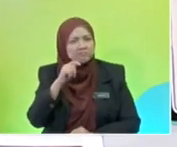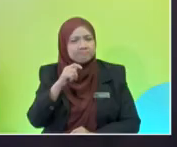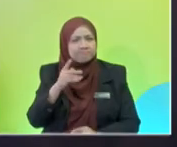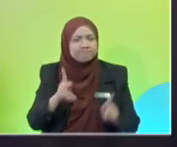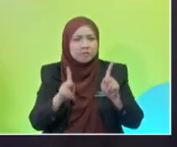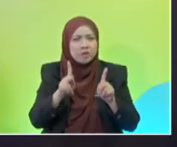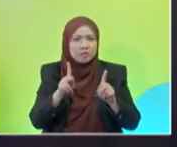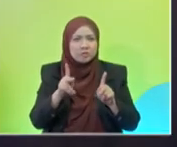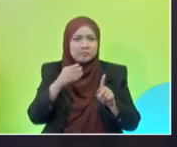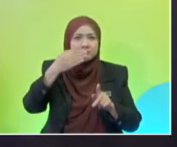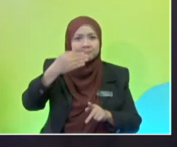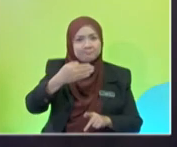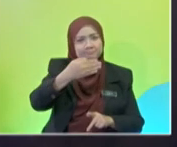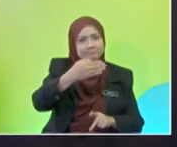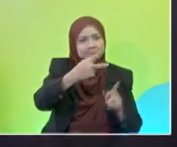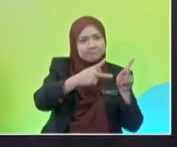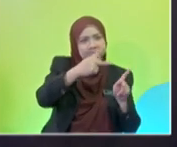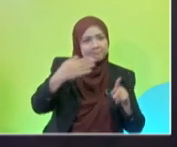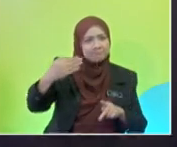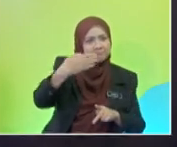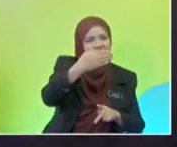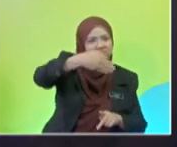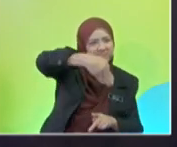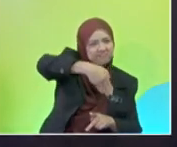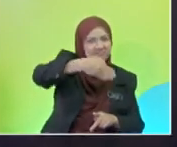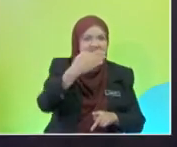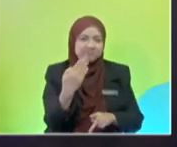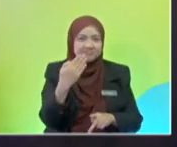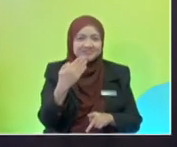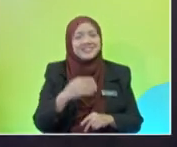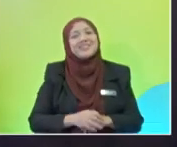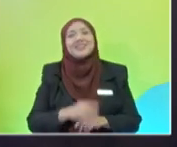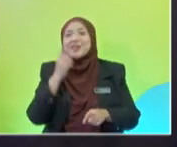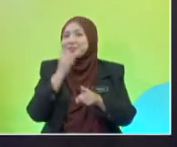jadi ini dan jawaban betul